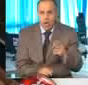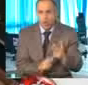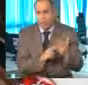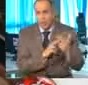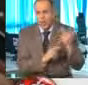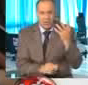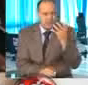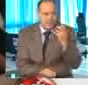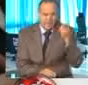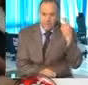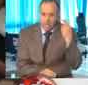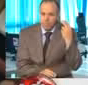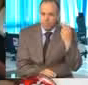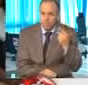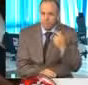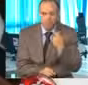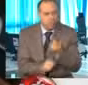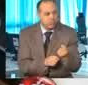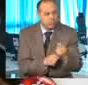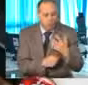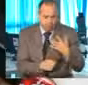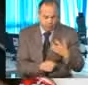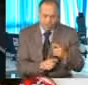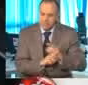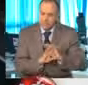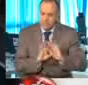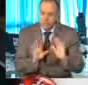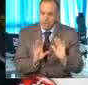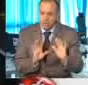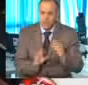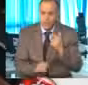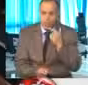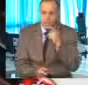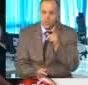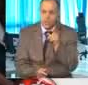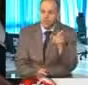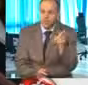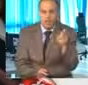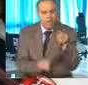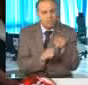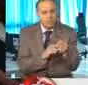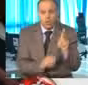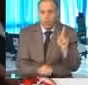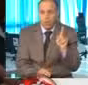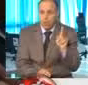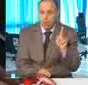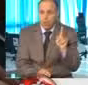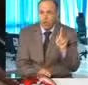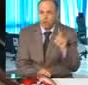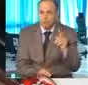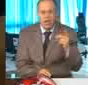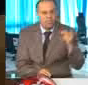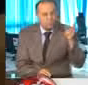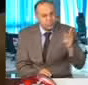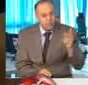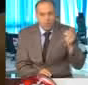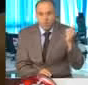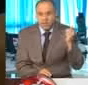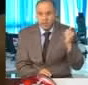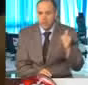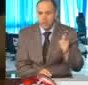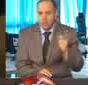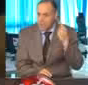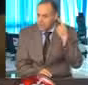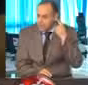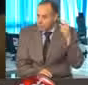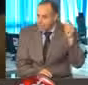الجمر، لا لشحن القلوب بالأحقاد والاتجاه للثارات، وإنما للتطهر والتنظف. بعد ما نسمع الناس هذا